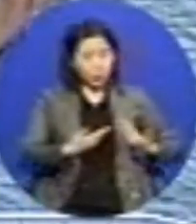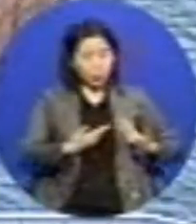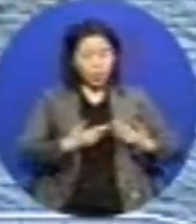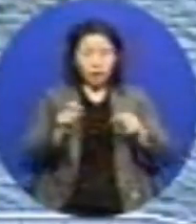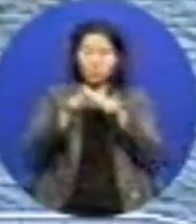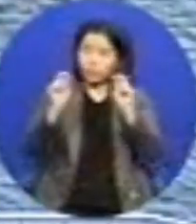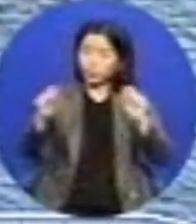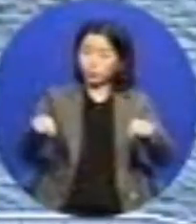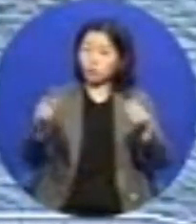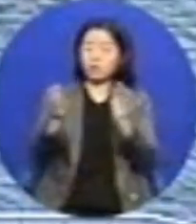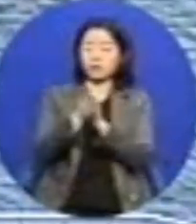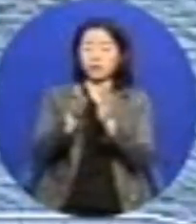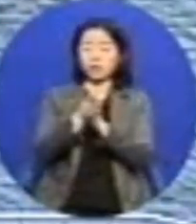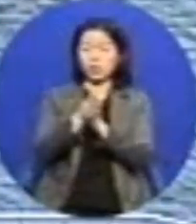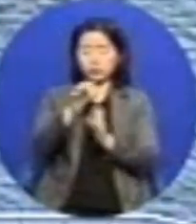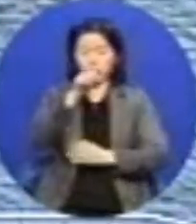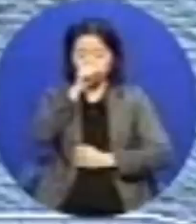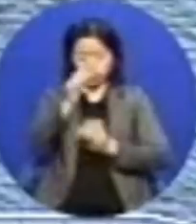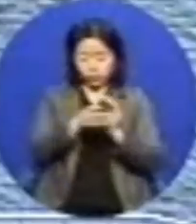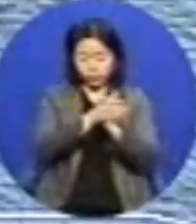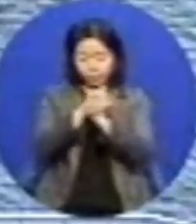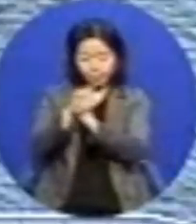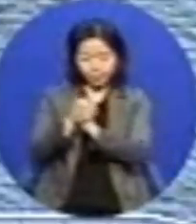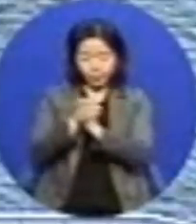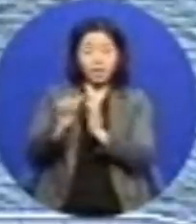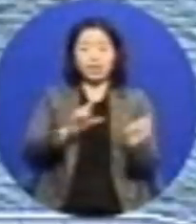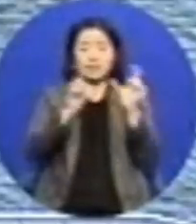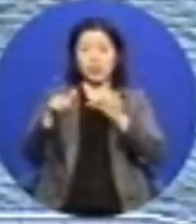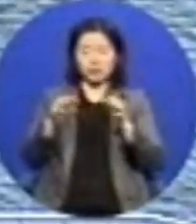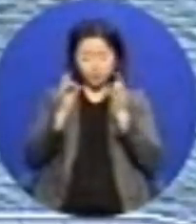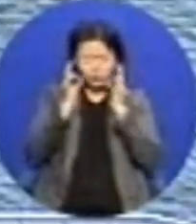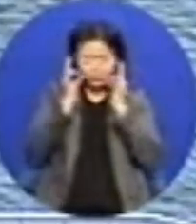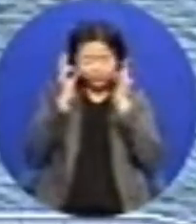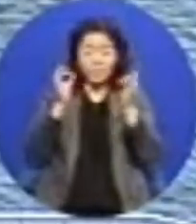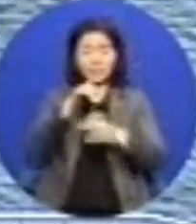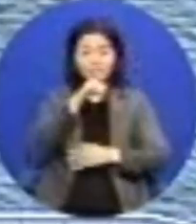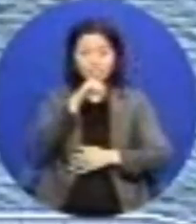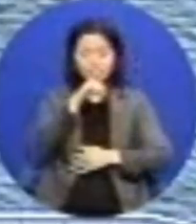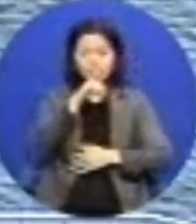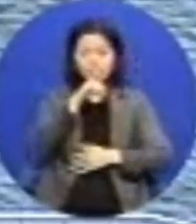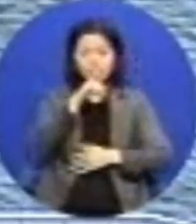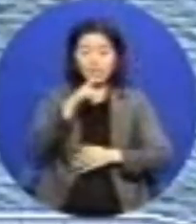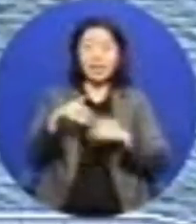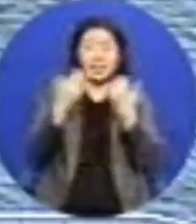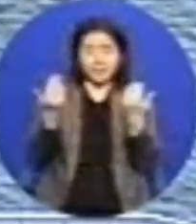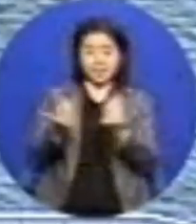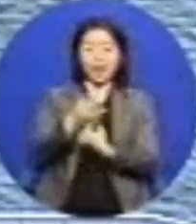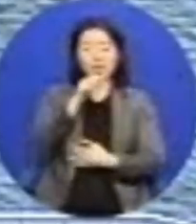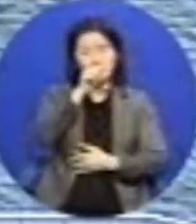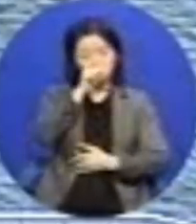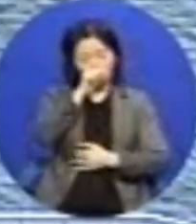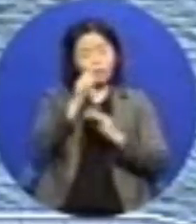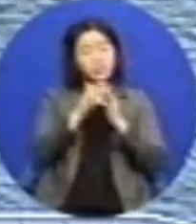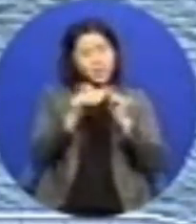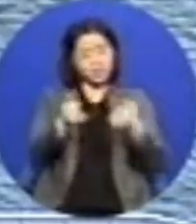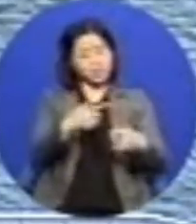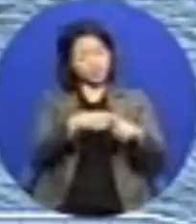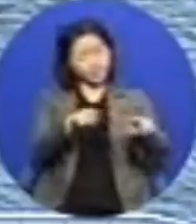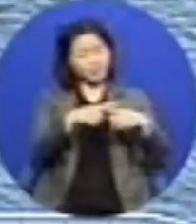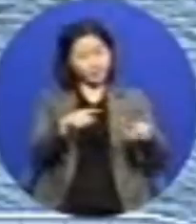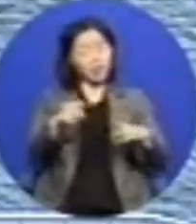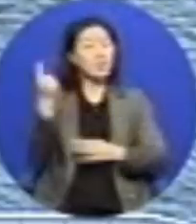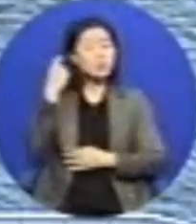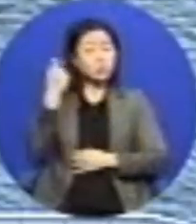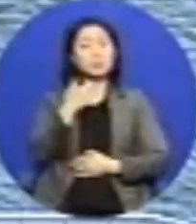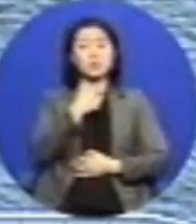친구들과 좋은 관계를 유지하고 살려고 무던히 애를 쓰잖아요 그래서 다 좋은 사람이라는 평가를 들으려고